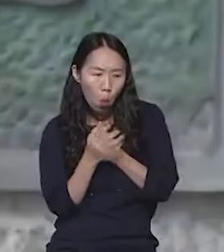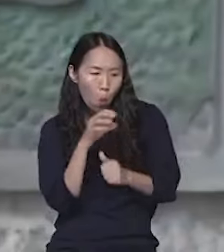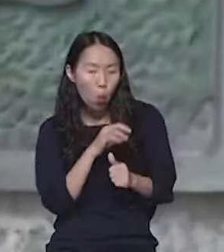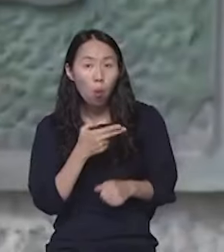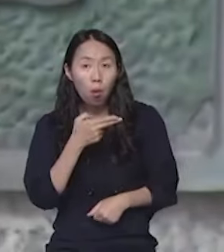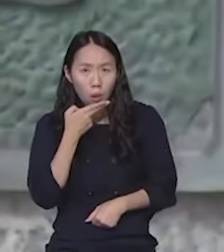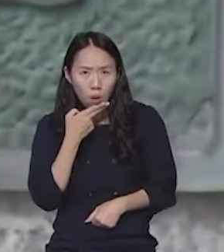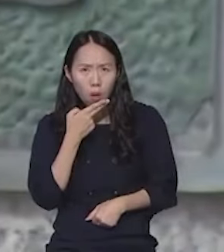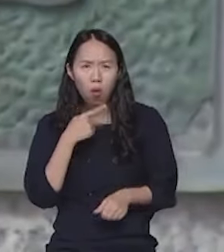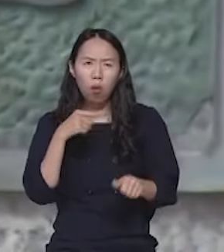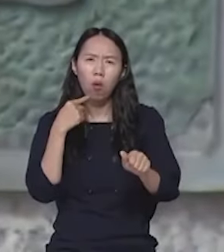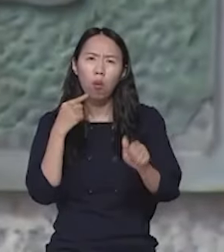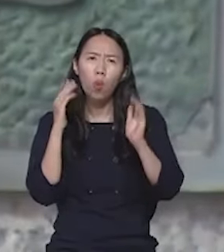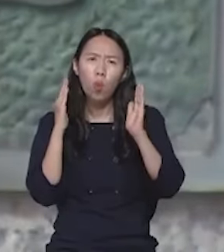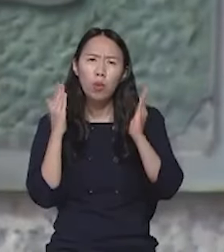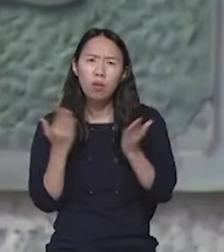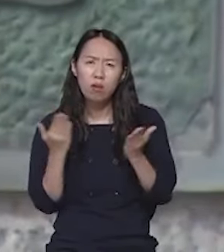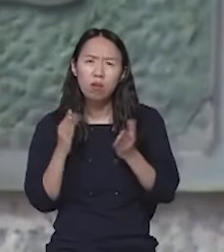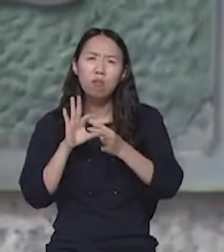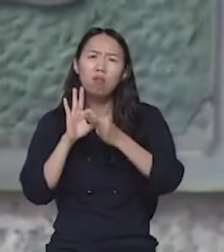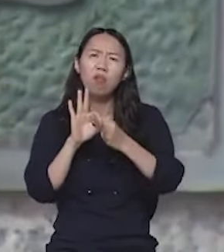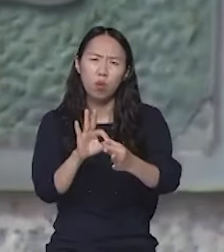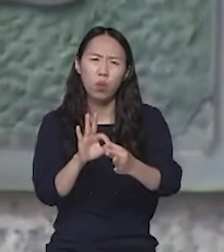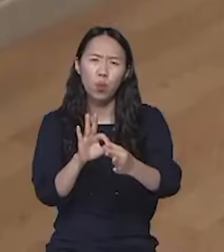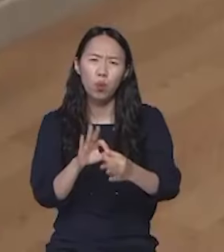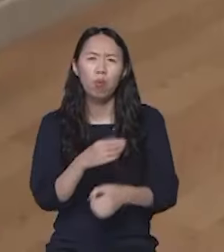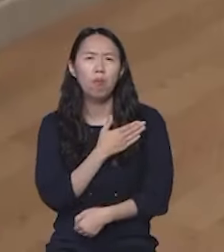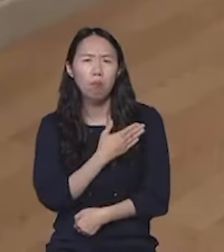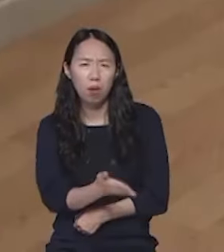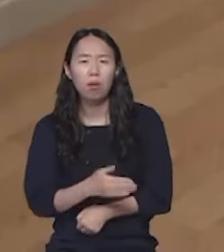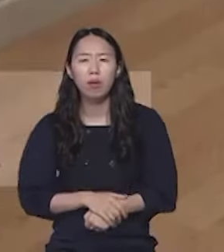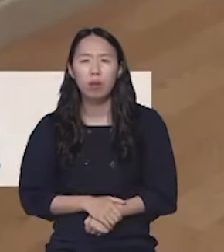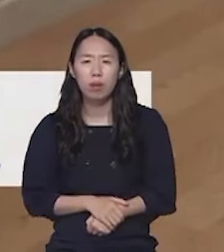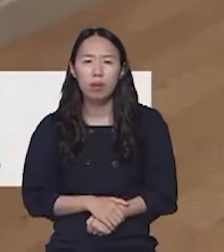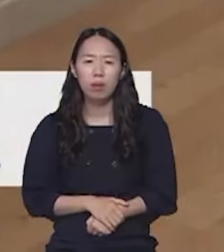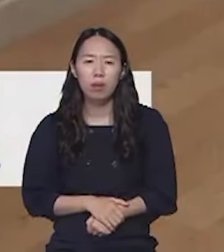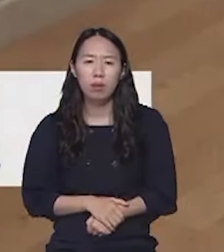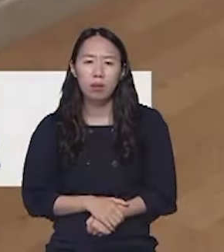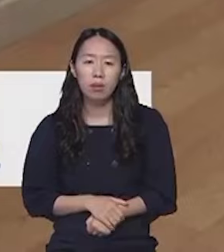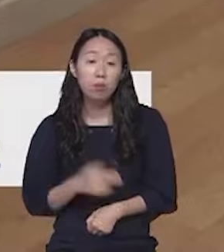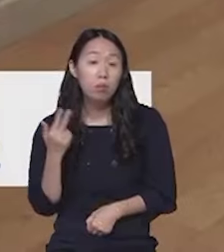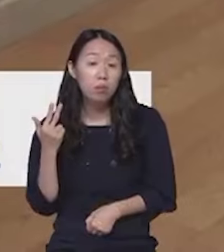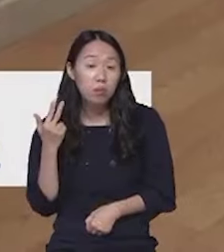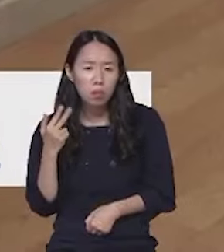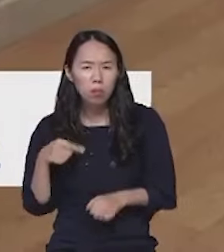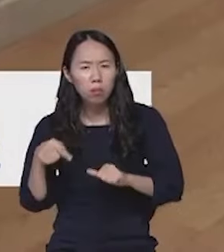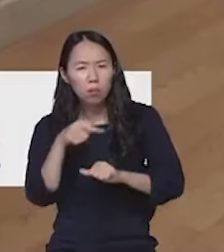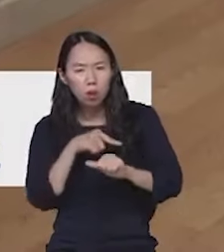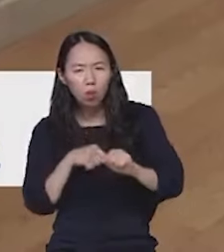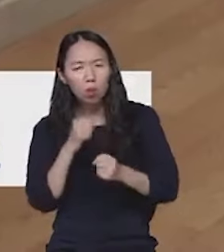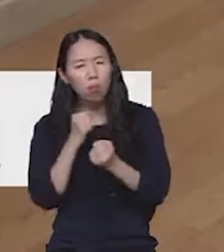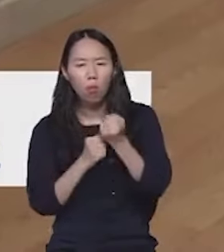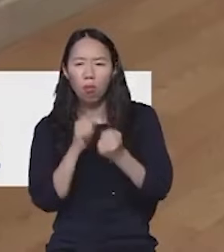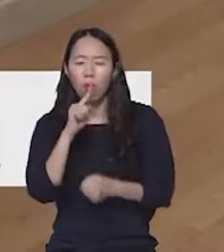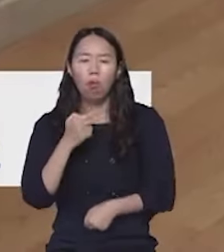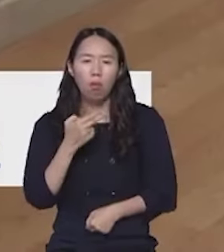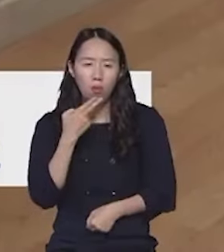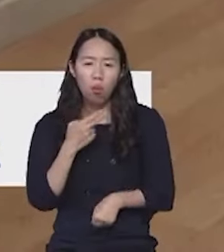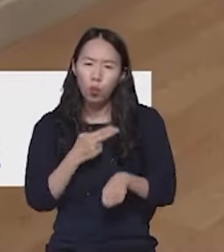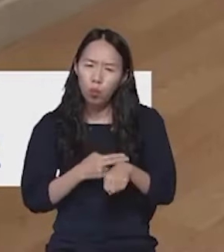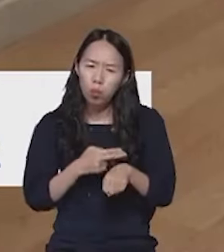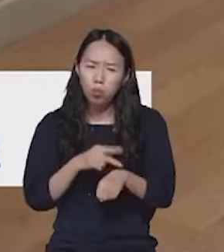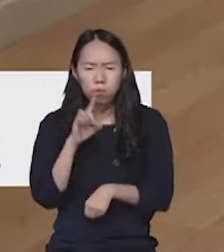없이 정상 근무하도록 했습니다. 저번 주는 그런 상황은 전혀 설명이 없으셨어요. 저희 교사들은 매우